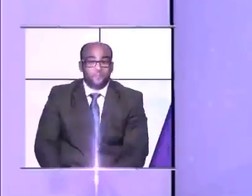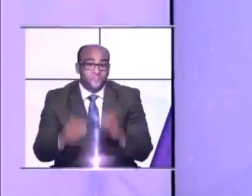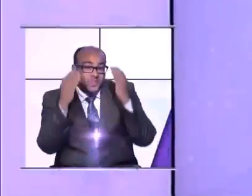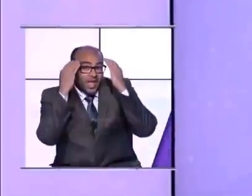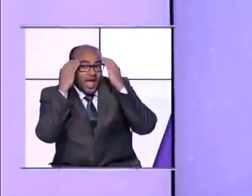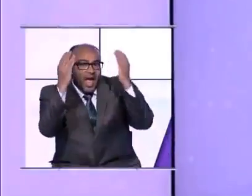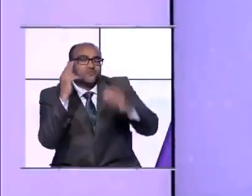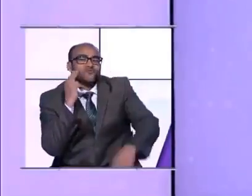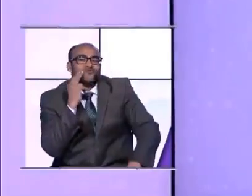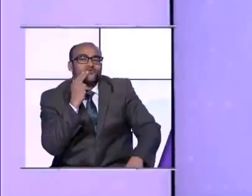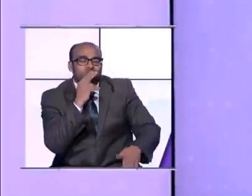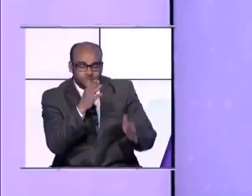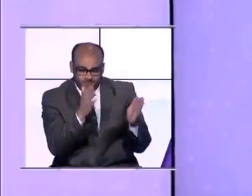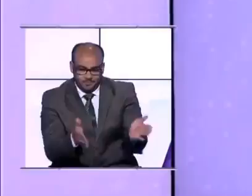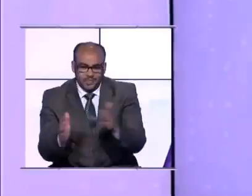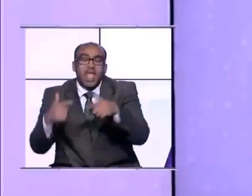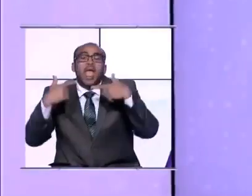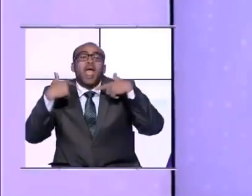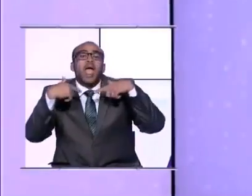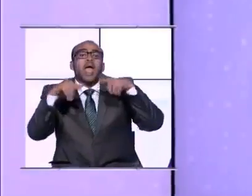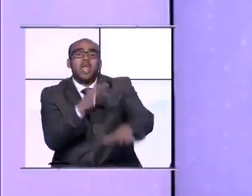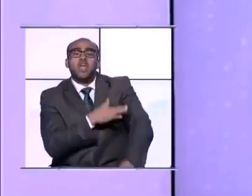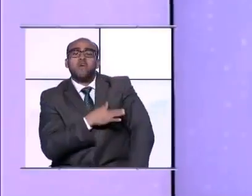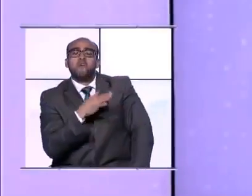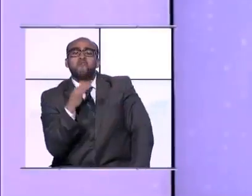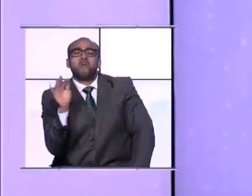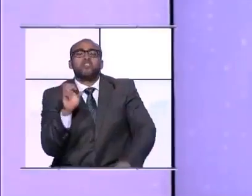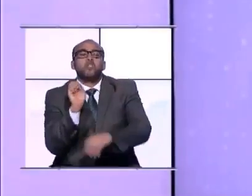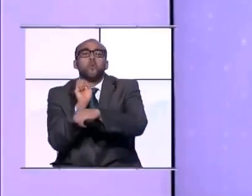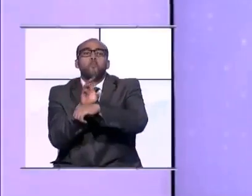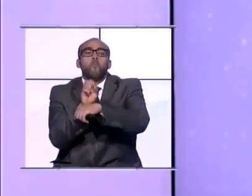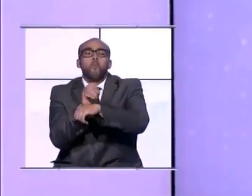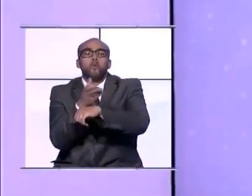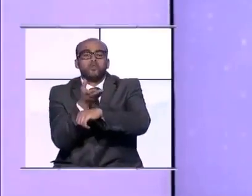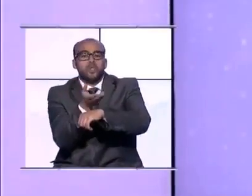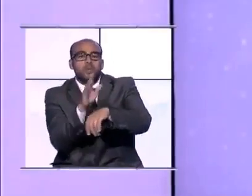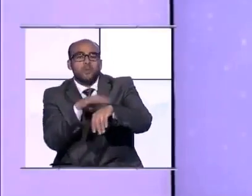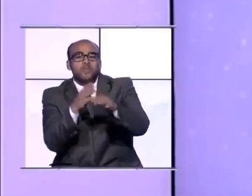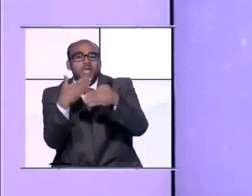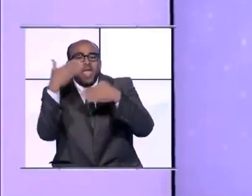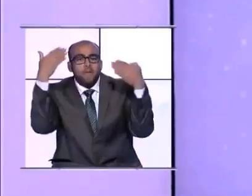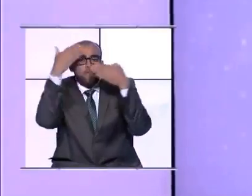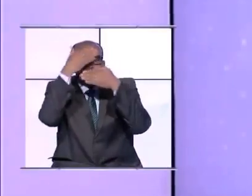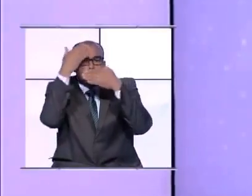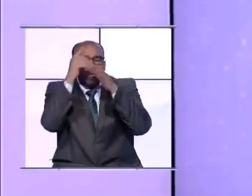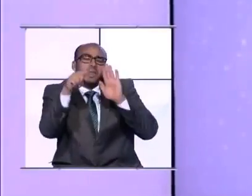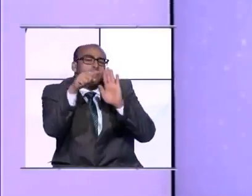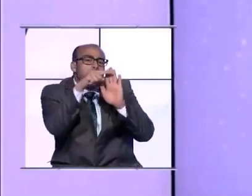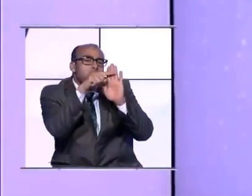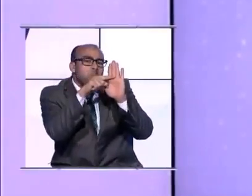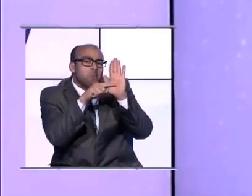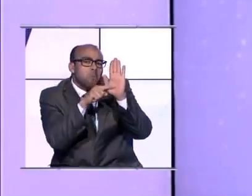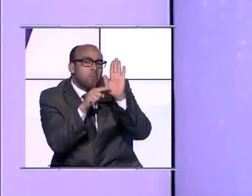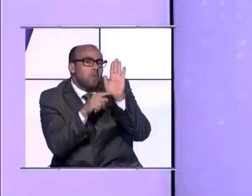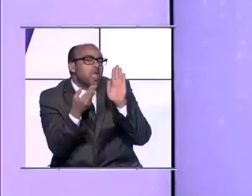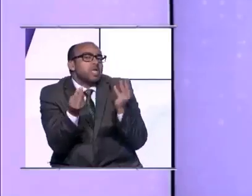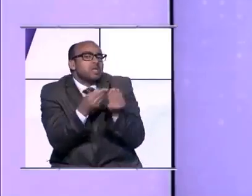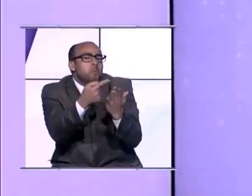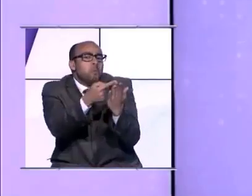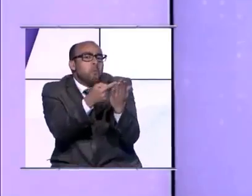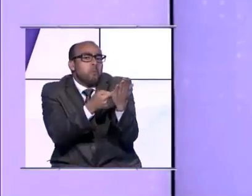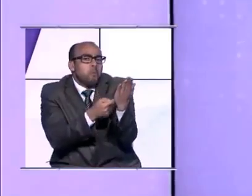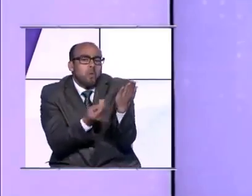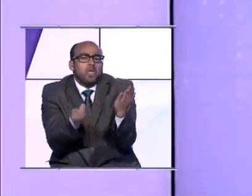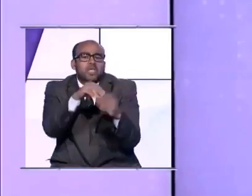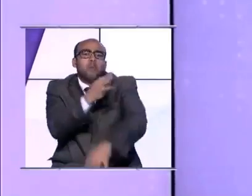أهلا بكم من جديد. أعلن الفرنسي إيرفي رونار مدرب المنتخب المغربي عن اللائحة النهائية للمنتخب الأول الذي سيواجه وديا كل